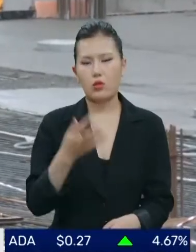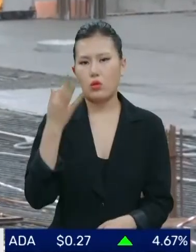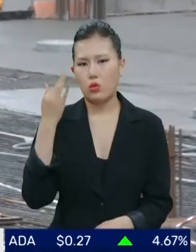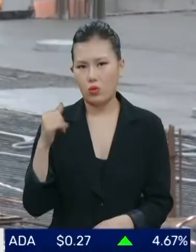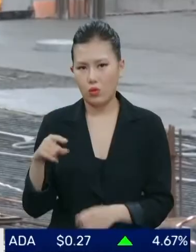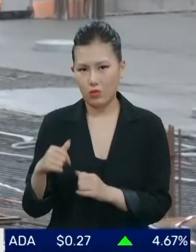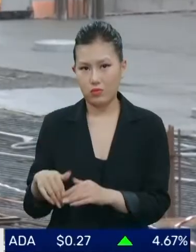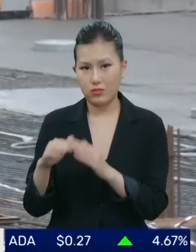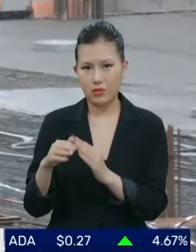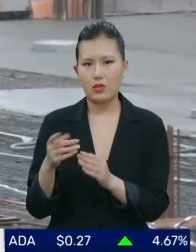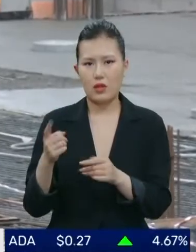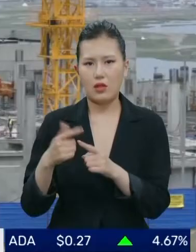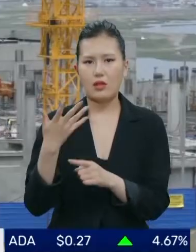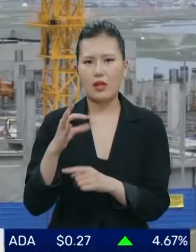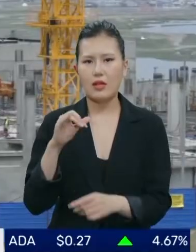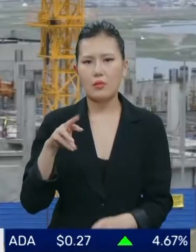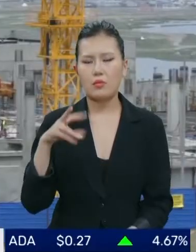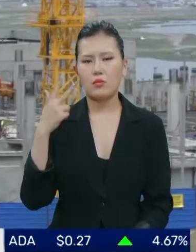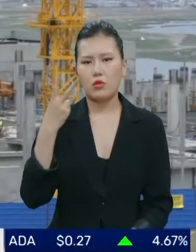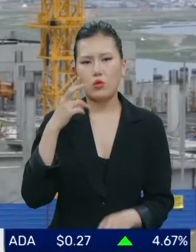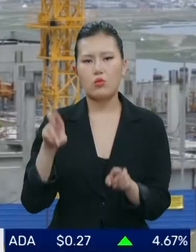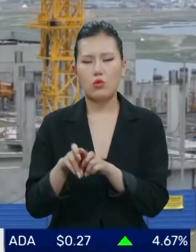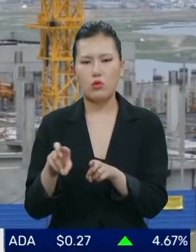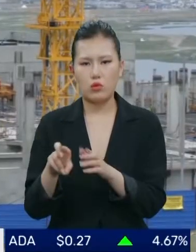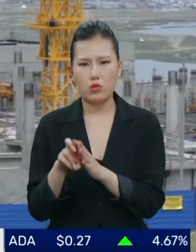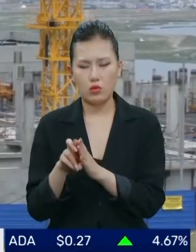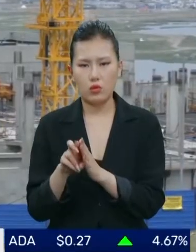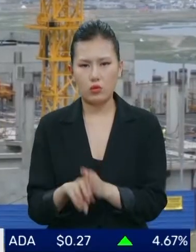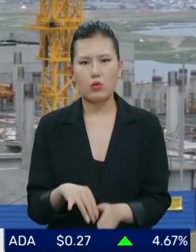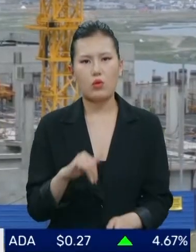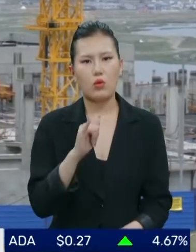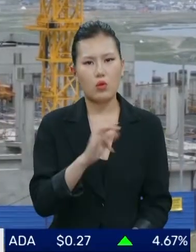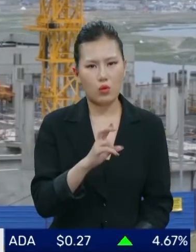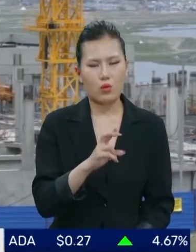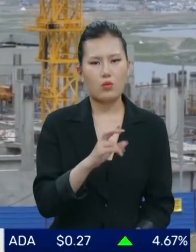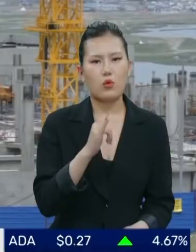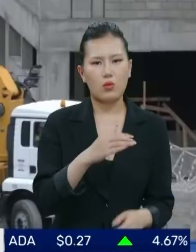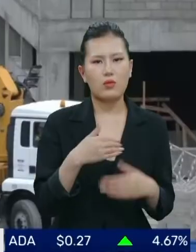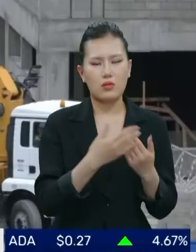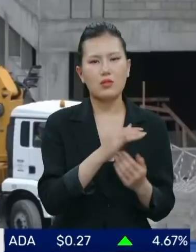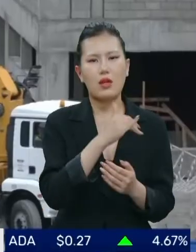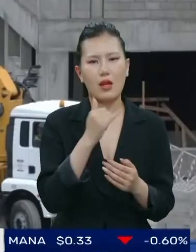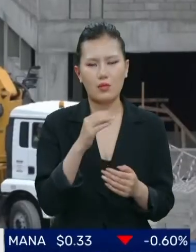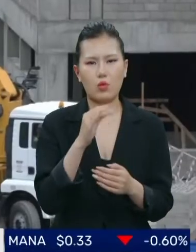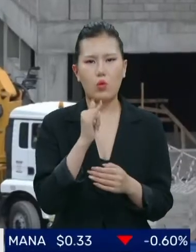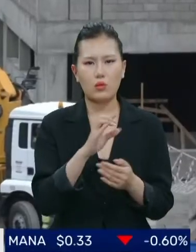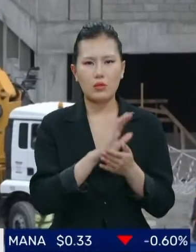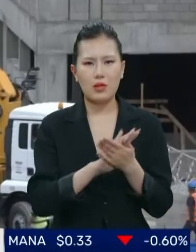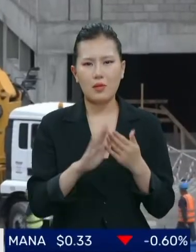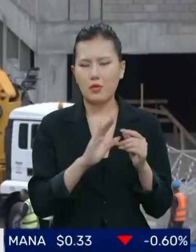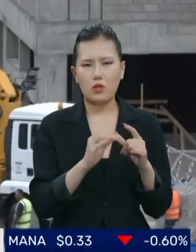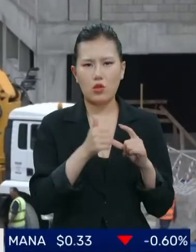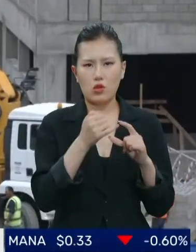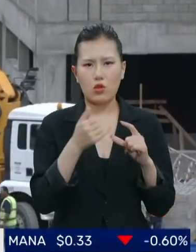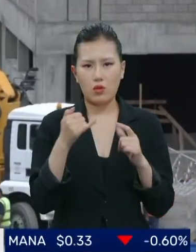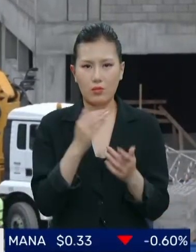ус нийлүүлэх боломжтой гэнэ. Улаанбаатарчуудын унтны усанд хийгдсэн судалгаагаар зарим элемент стандарт хэмжээнээс хэтэрсэн буурсан үзүүлэлт ихээр ажиглагддаг.